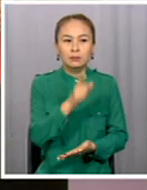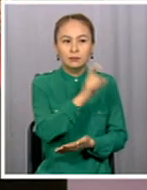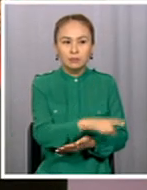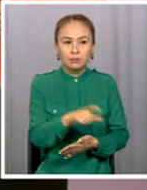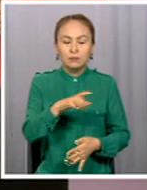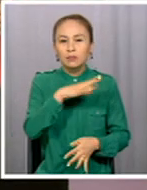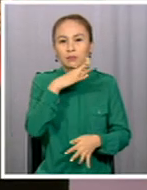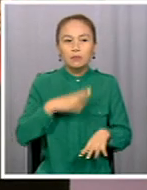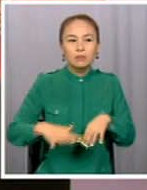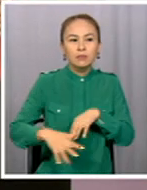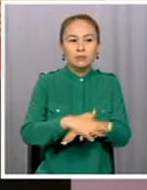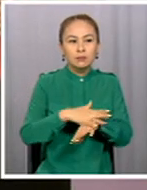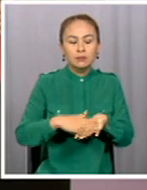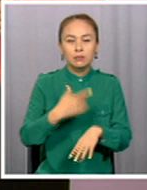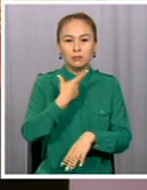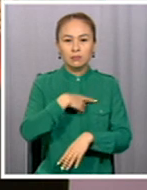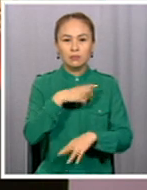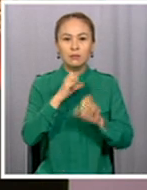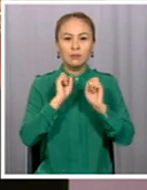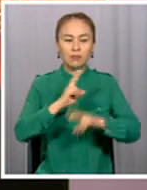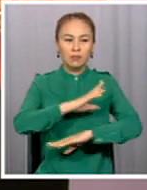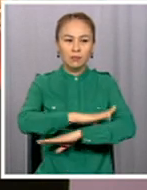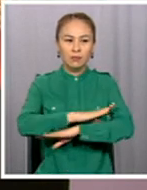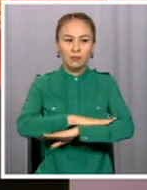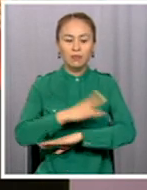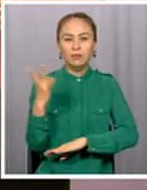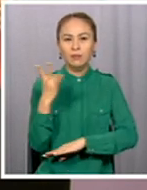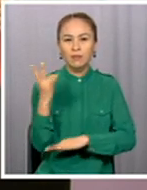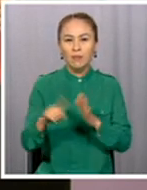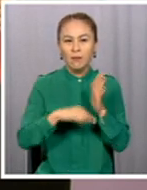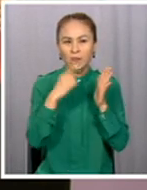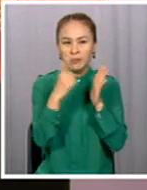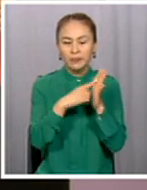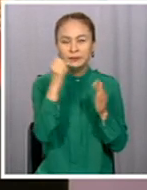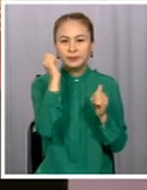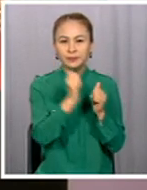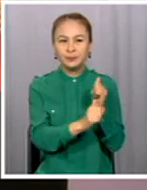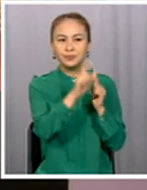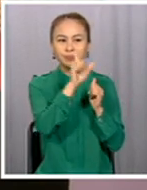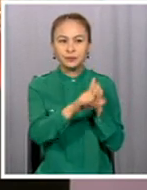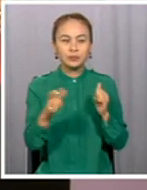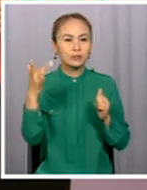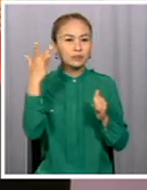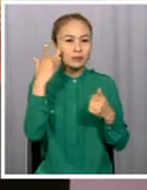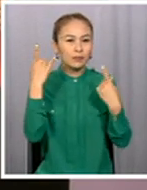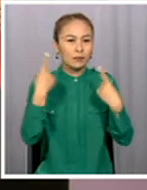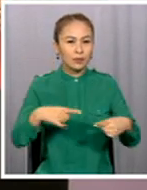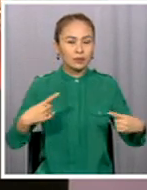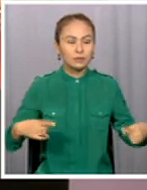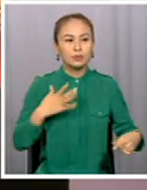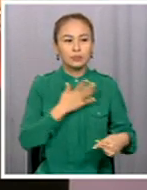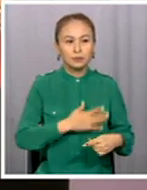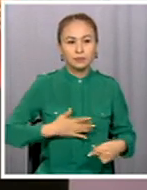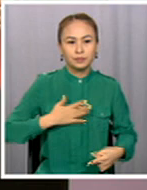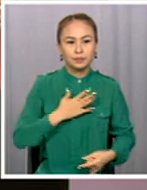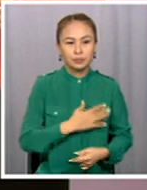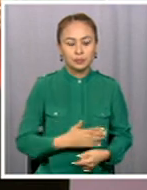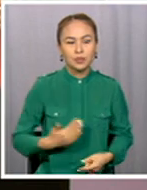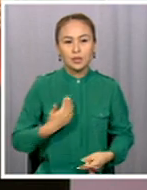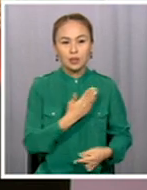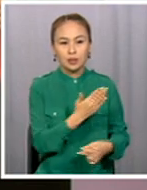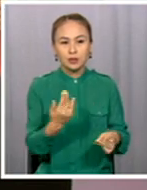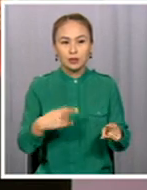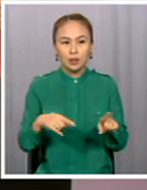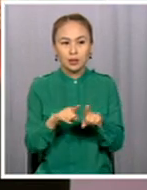көпшілік ортада өзін қалай ұстауы керек деген сұрақ әр азаматты әр қашан толғандырады. Сендер бұл